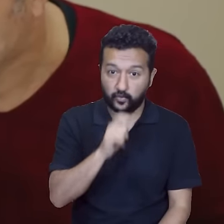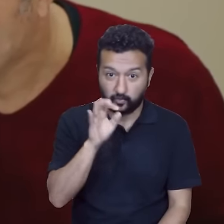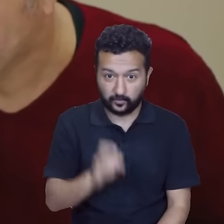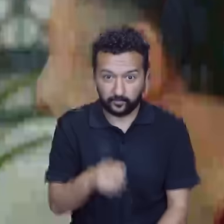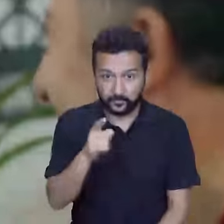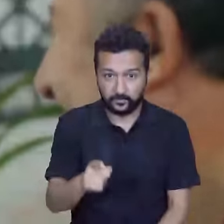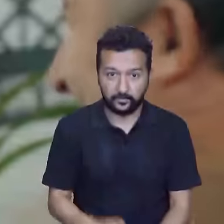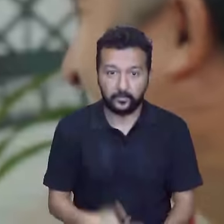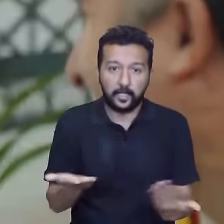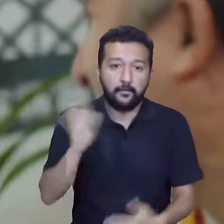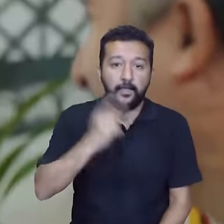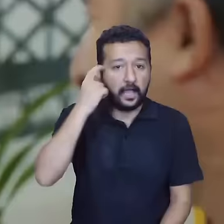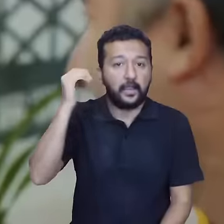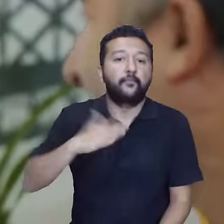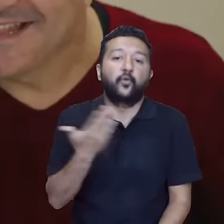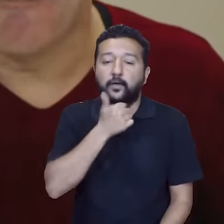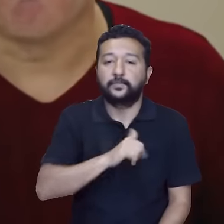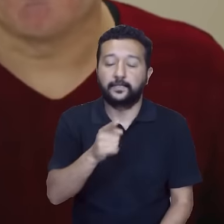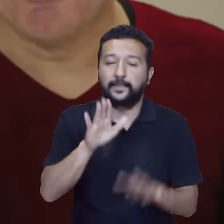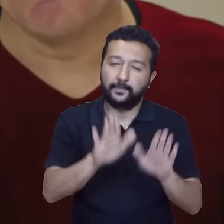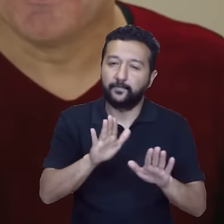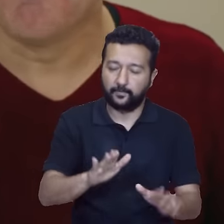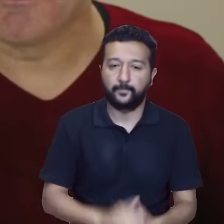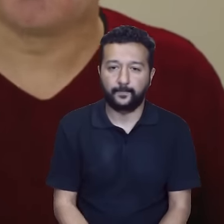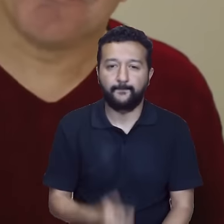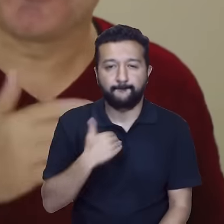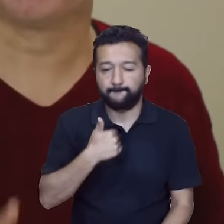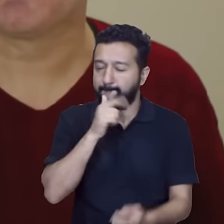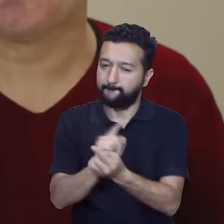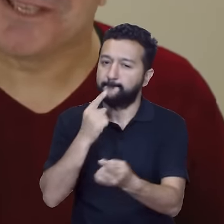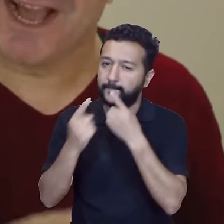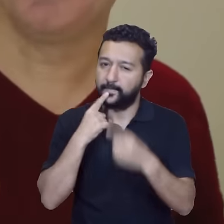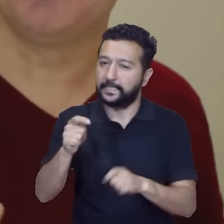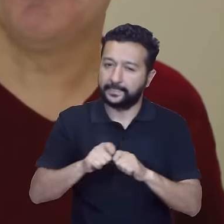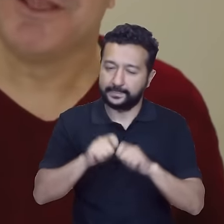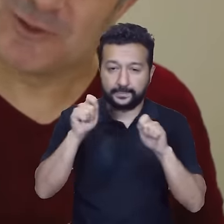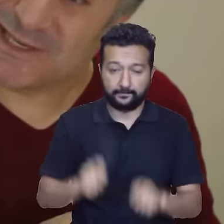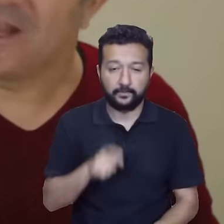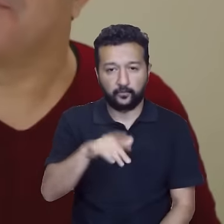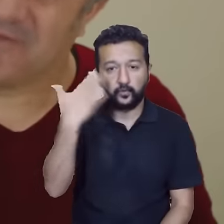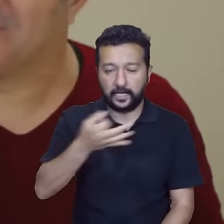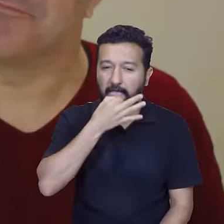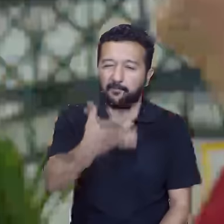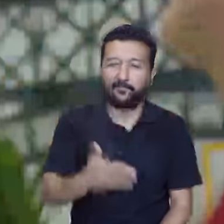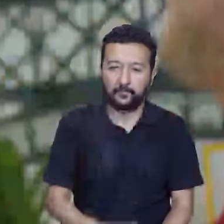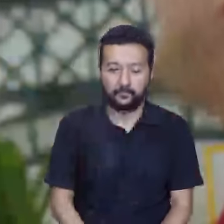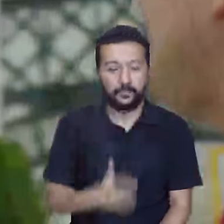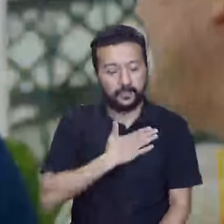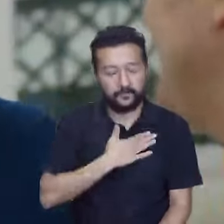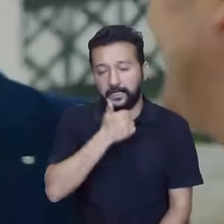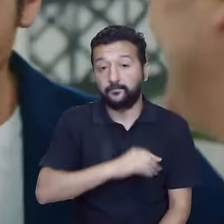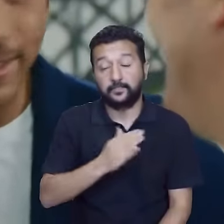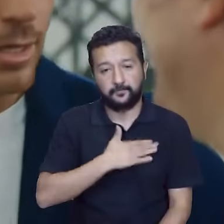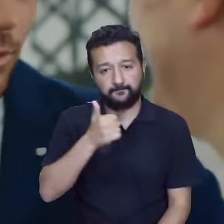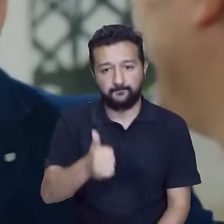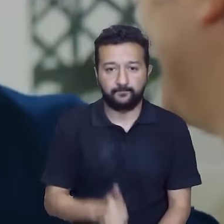Sözlü mü? Başka da bir şey gelmiyor aklıma abi. Tamam tamam. Ben adamla konuşurum, işi hallederim, sonra sana haber veririm. Eyvallah abi,